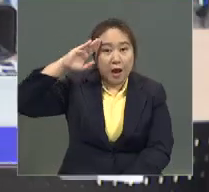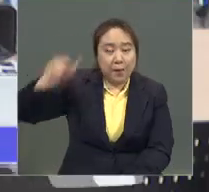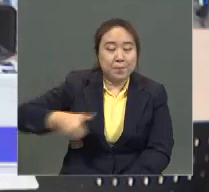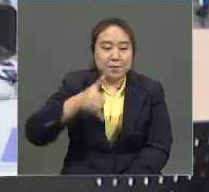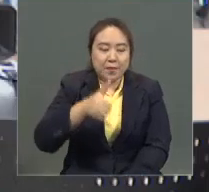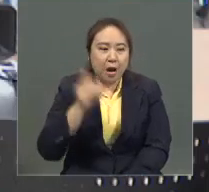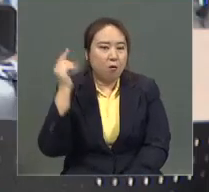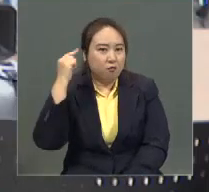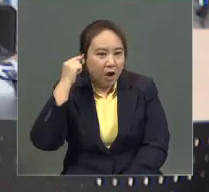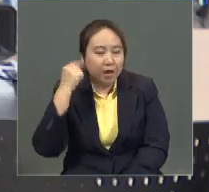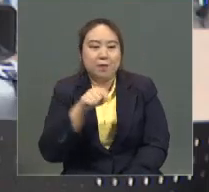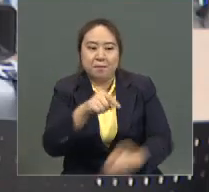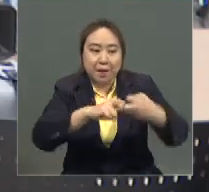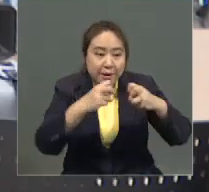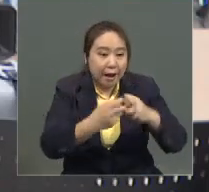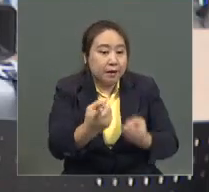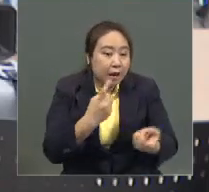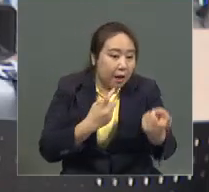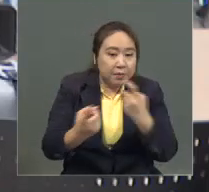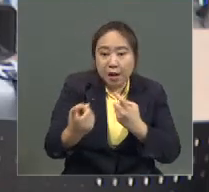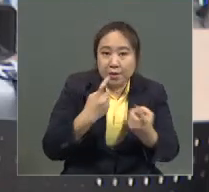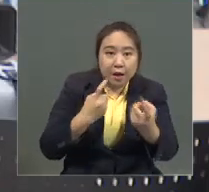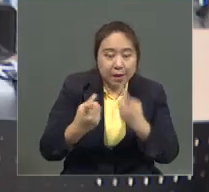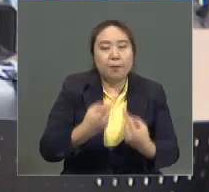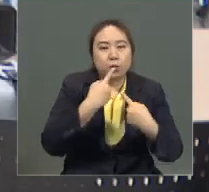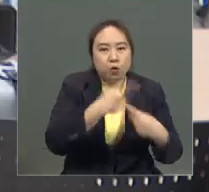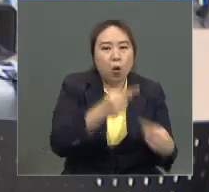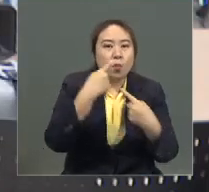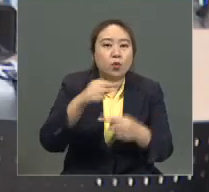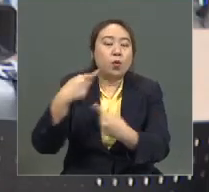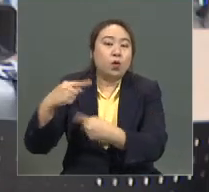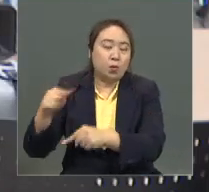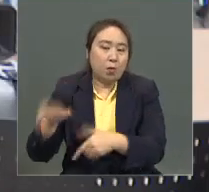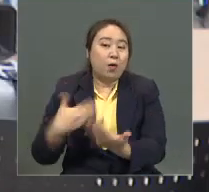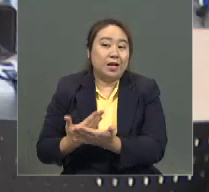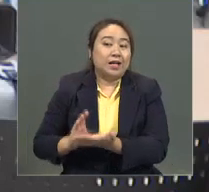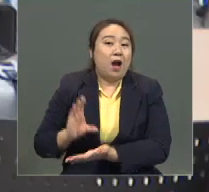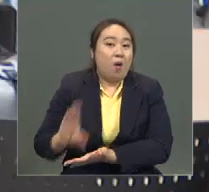ามารับฟังและตอบทุกคำถามข้อสงสัยเกี่ยวกับการร่างงบประมาณรายจ่ายประจำปีงบประมาณ